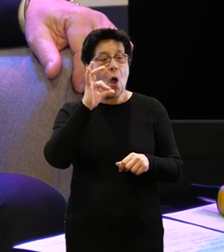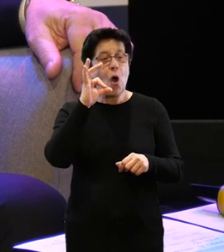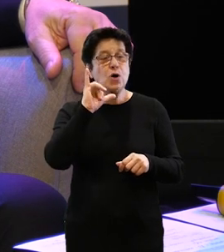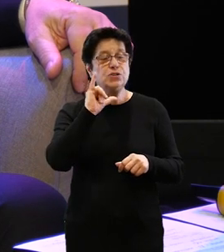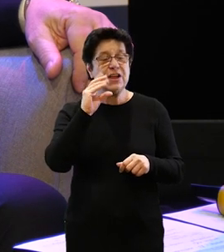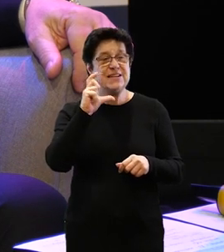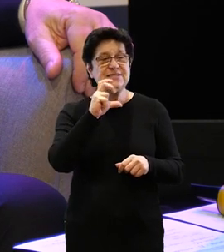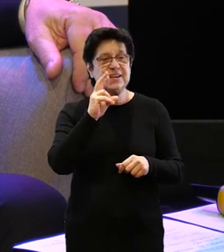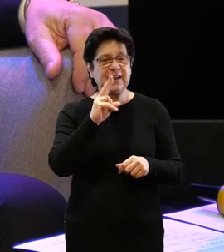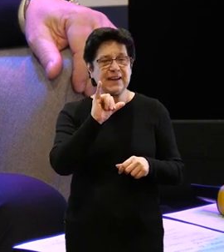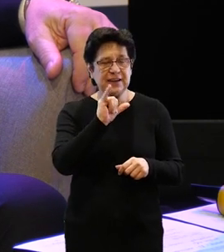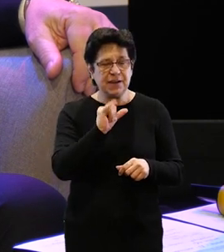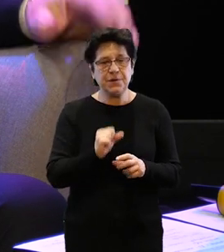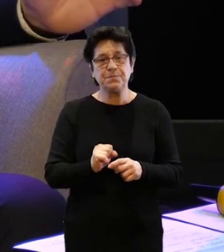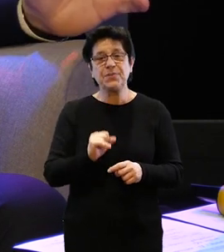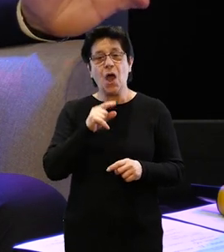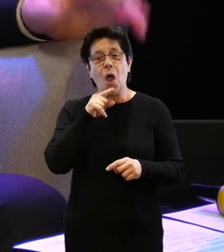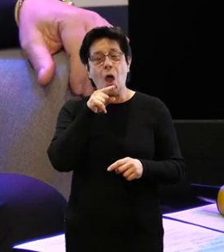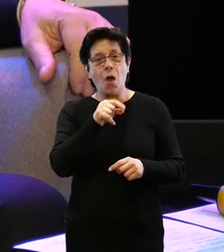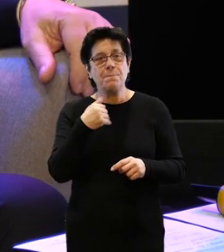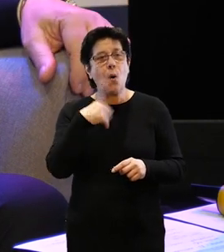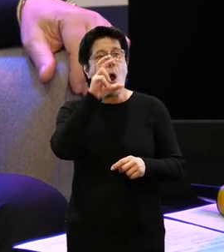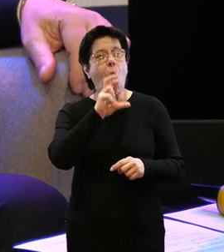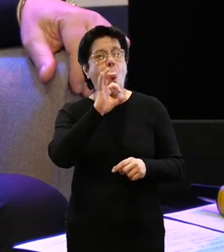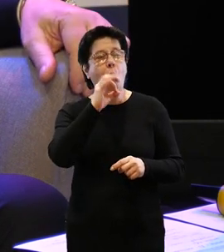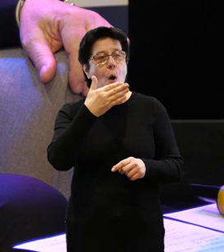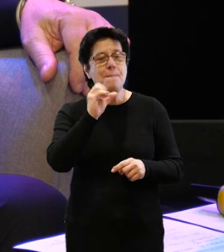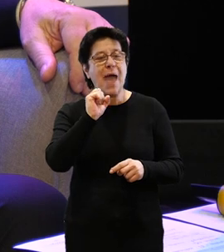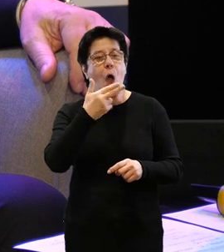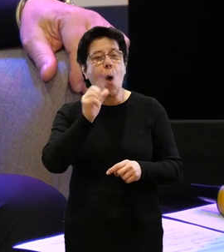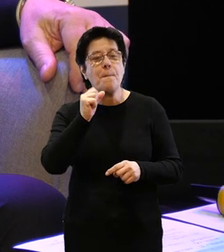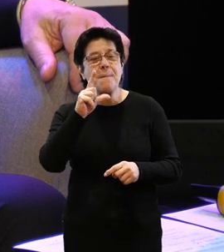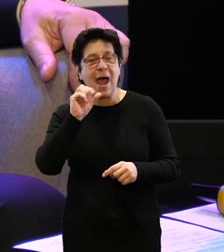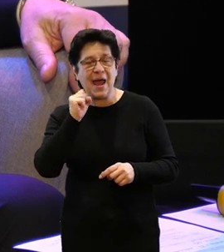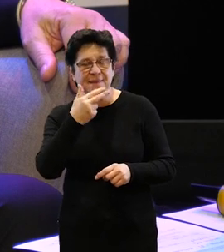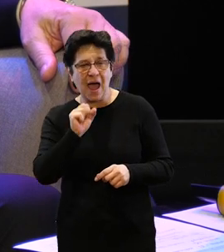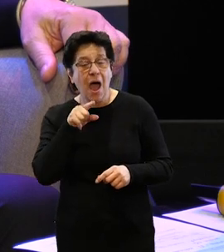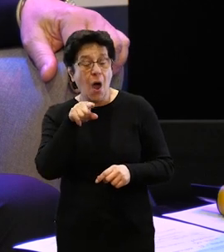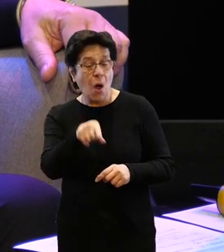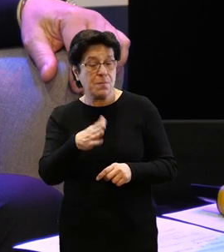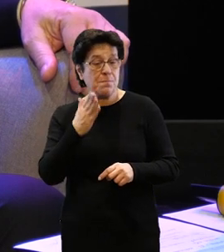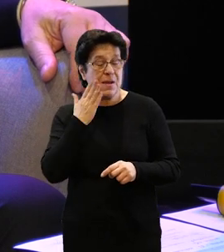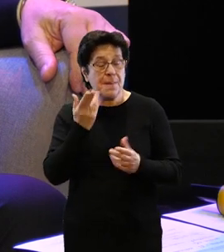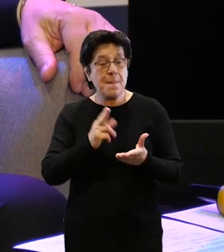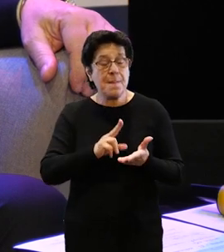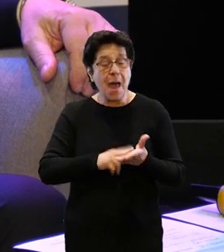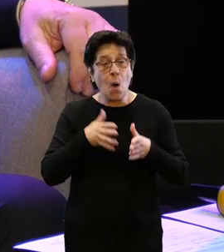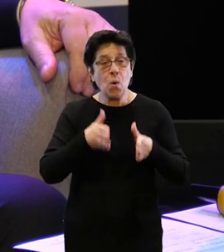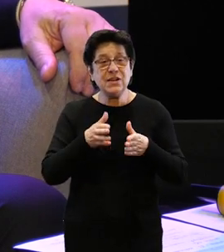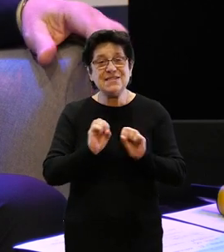to był Mag neotop homeopata mieszkał na ulicy Jasnej